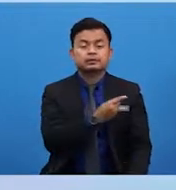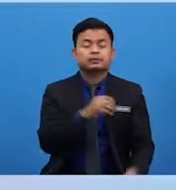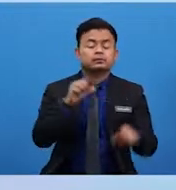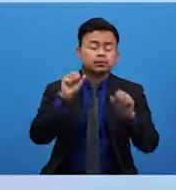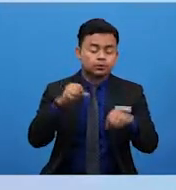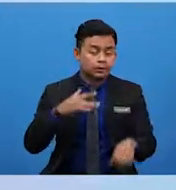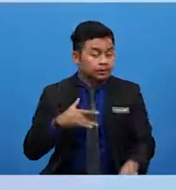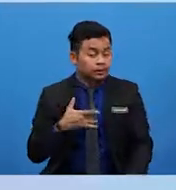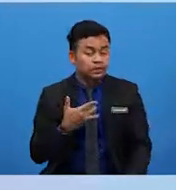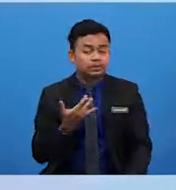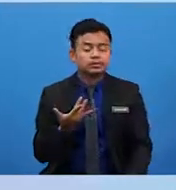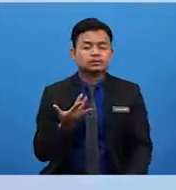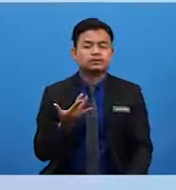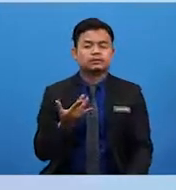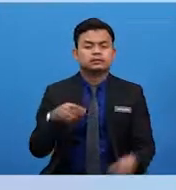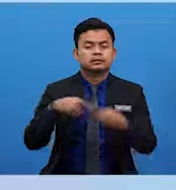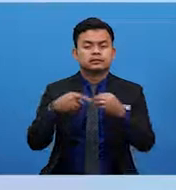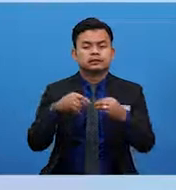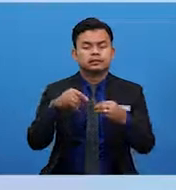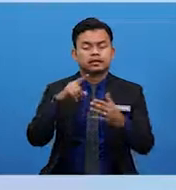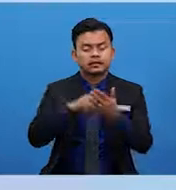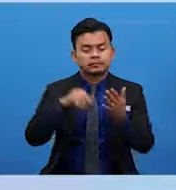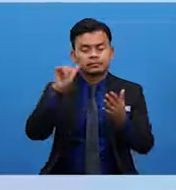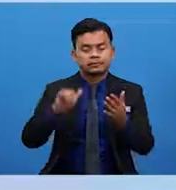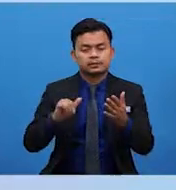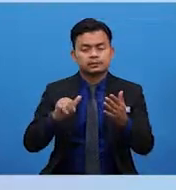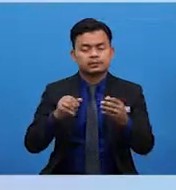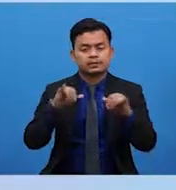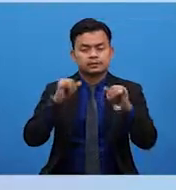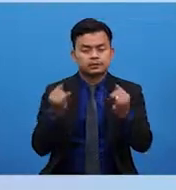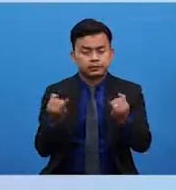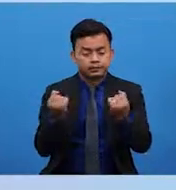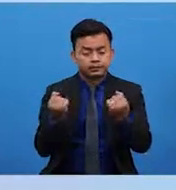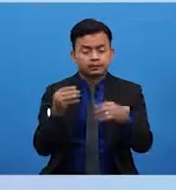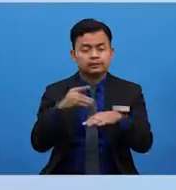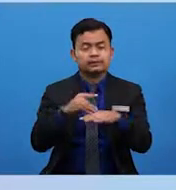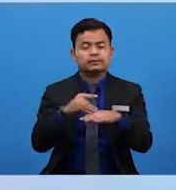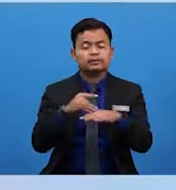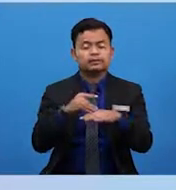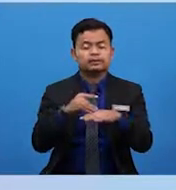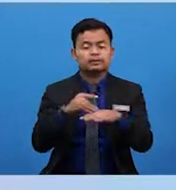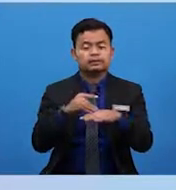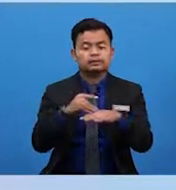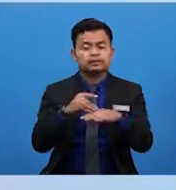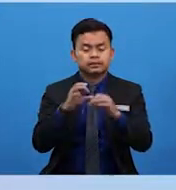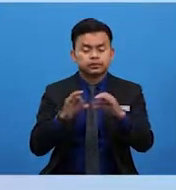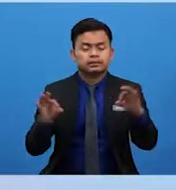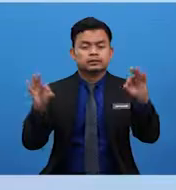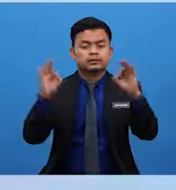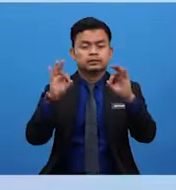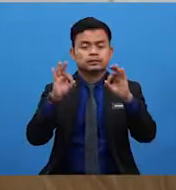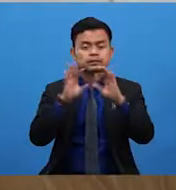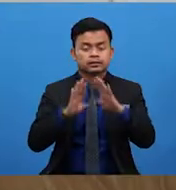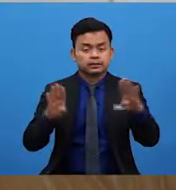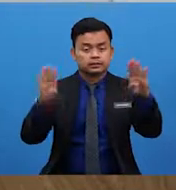merasa in tentang apa yang ingin disampaikan keramik ytma dan juga hal benda yang sesuai dengan